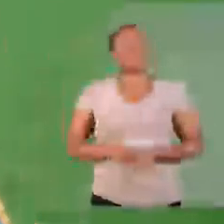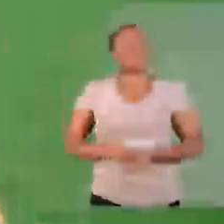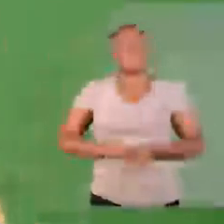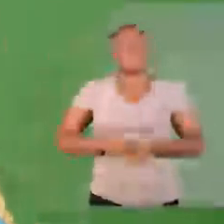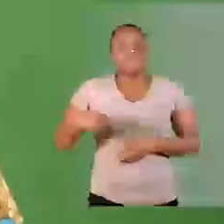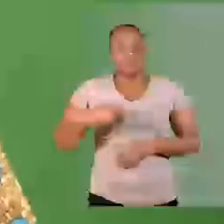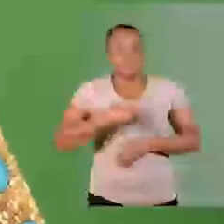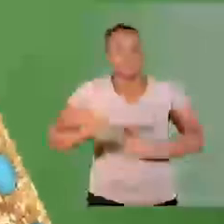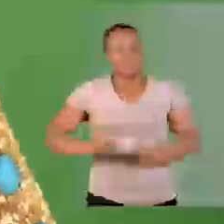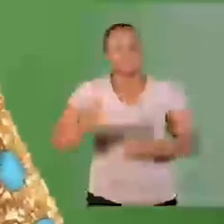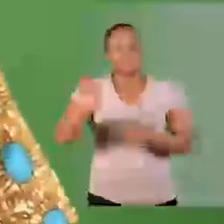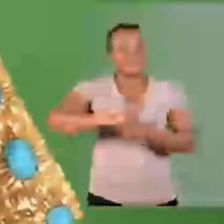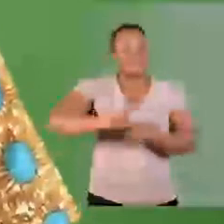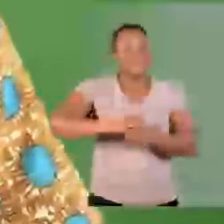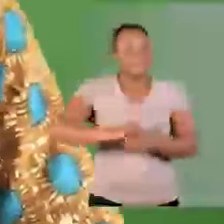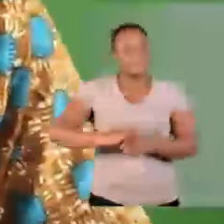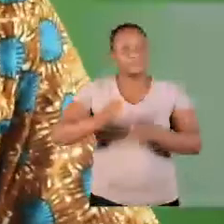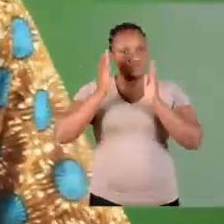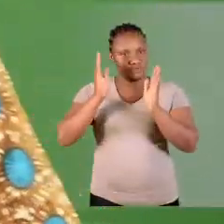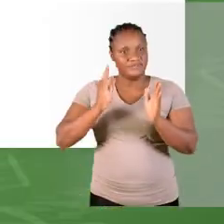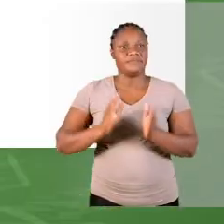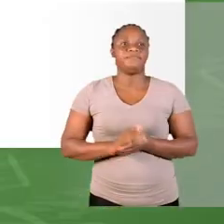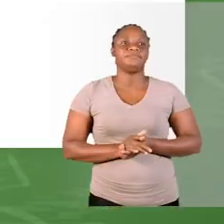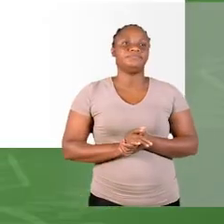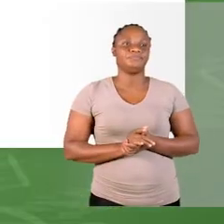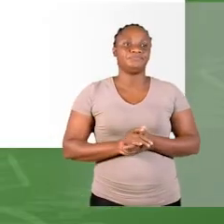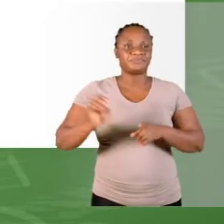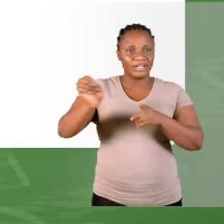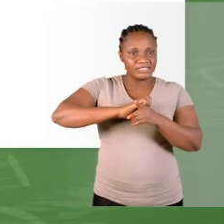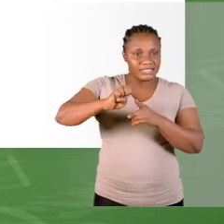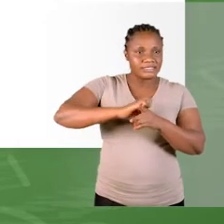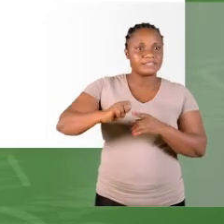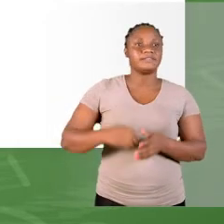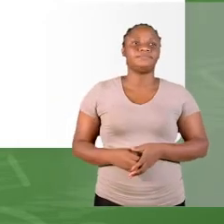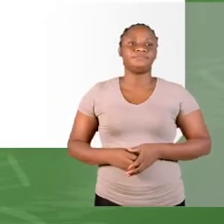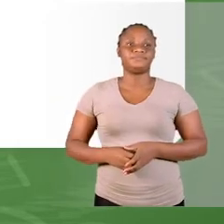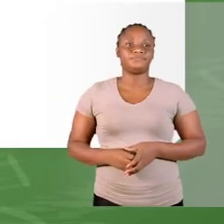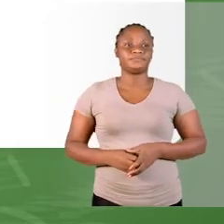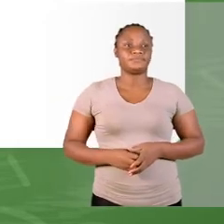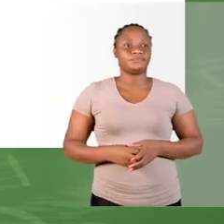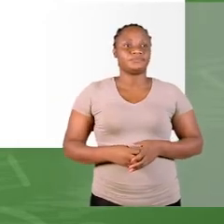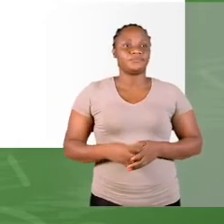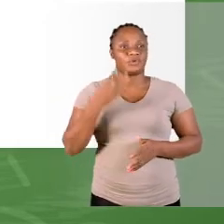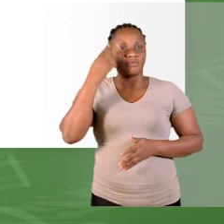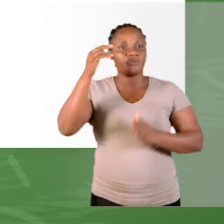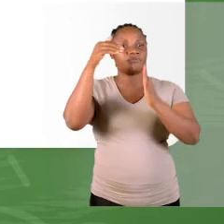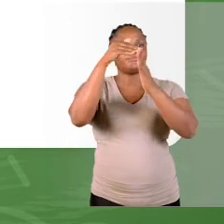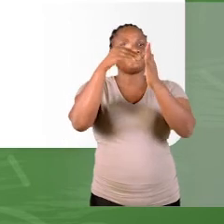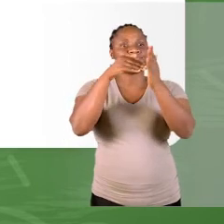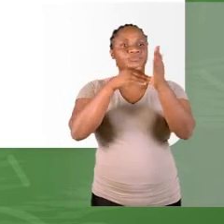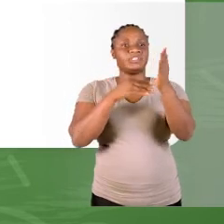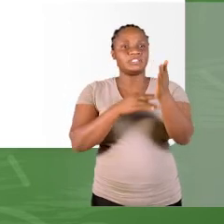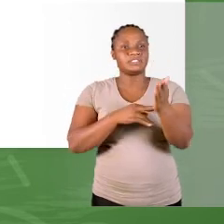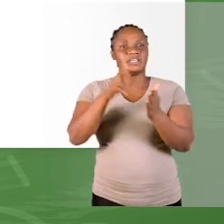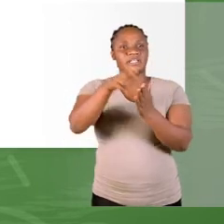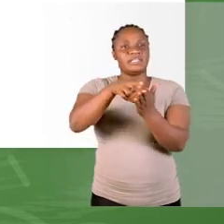allons faire un exercice. Suivez-moi. Exercice. Voici une liste de mesures à prendre